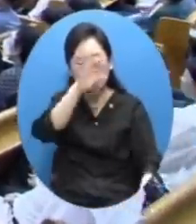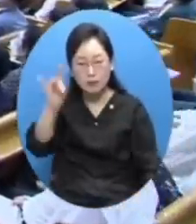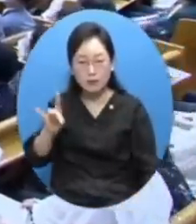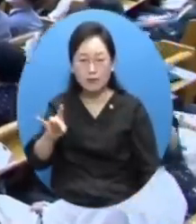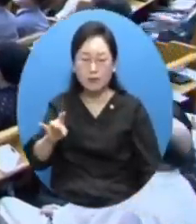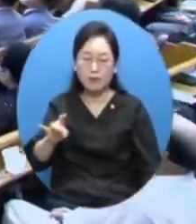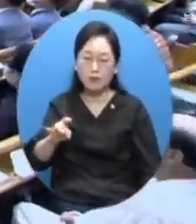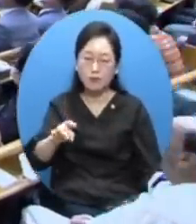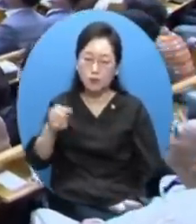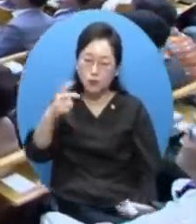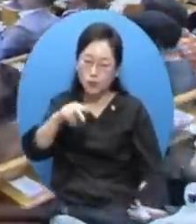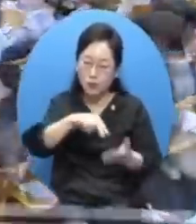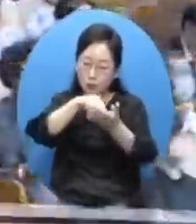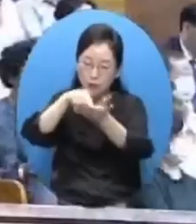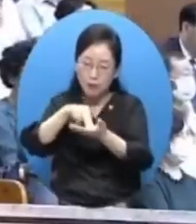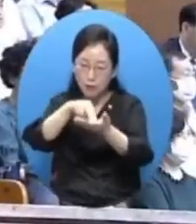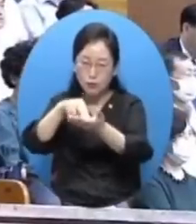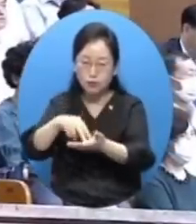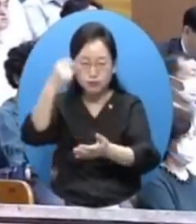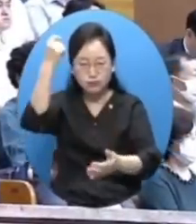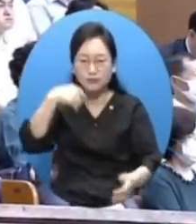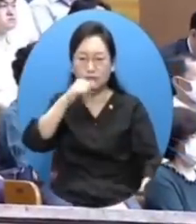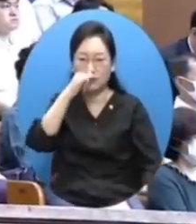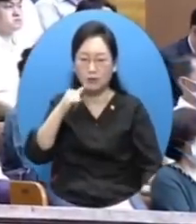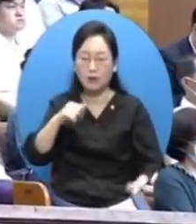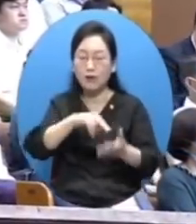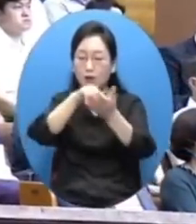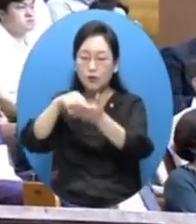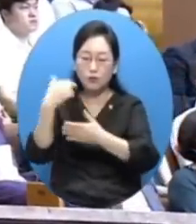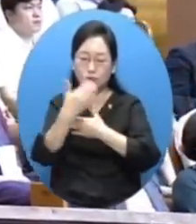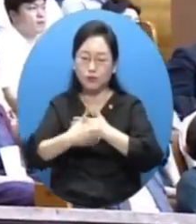느낀다고 했습니다. 외로움이 얼마나 건강에 나쁜지,